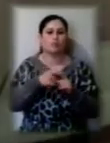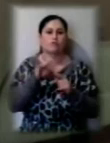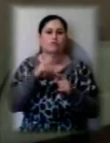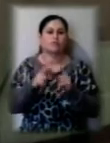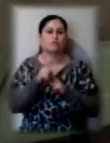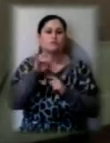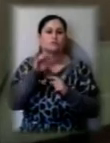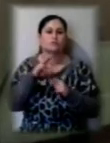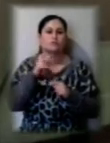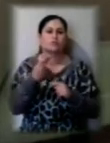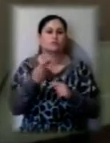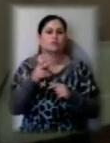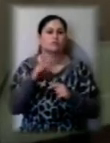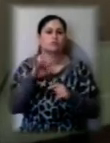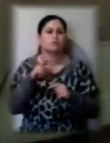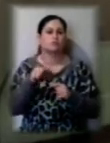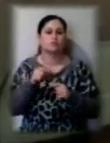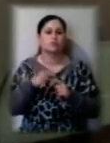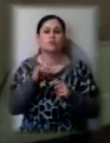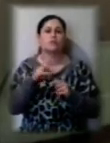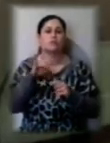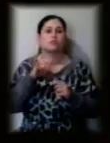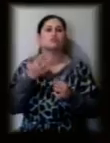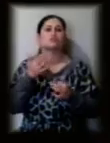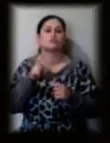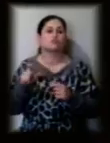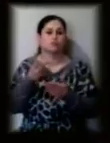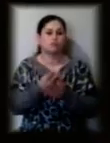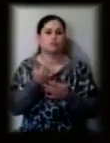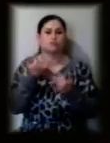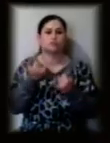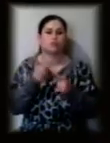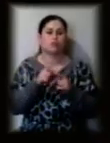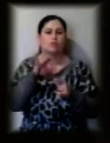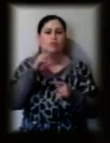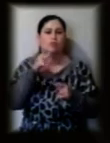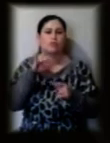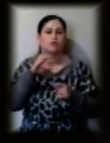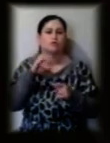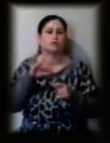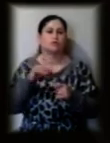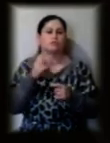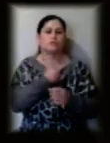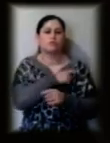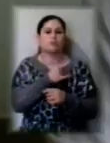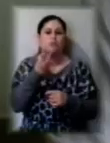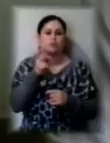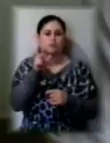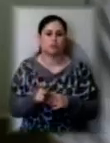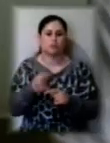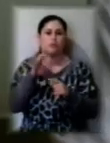служби здоров'я про наявність пацієнтів. Сьогодні тут таких паліативних хворих двоє. Паліативна